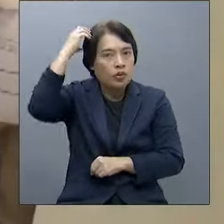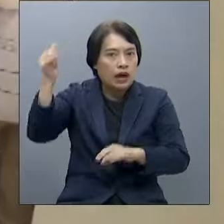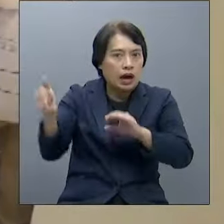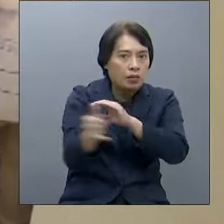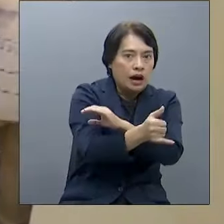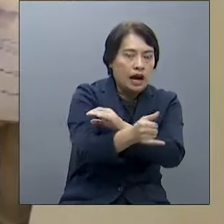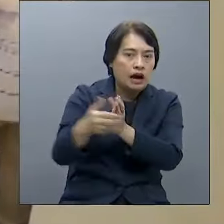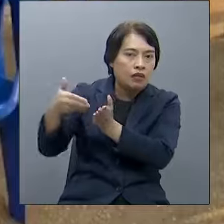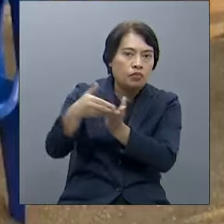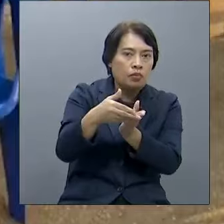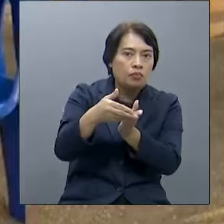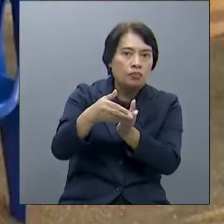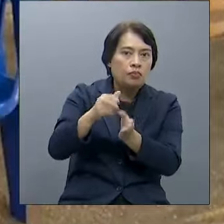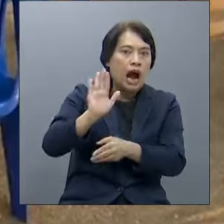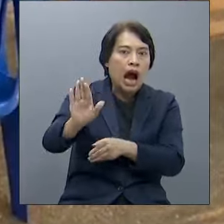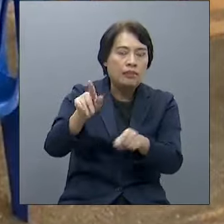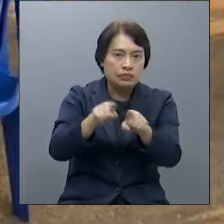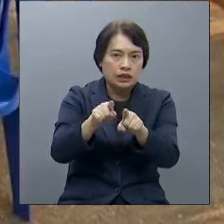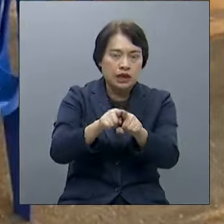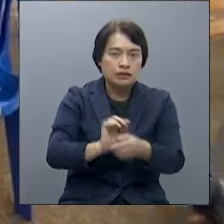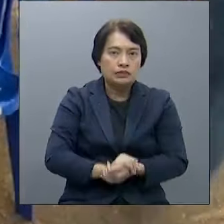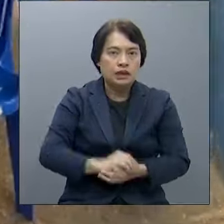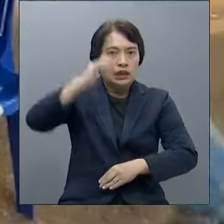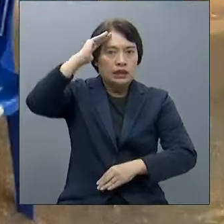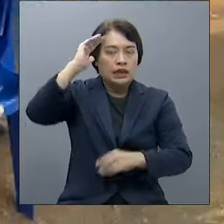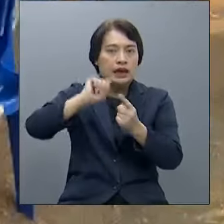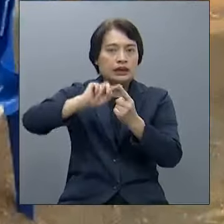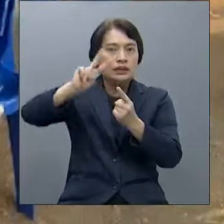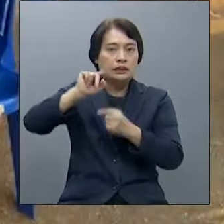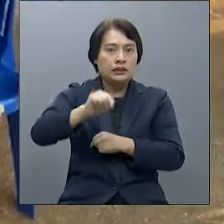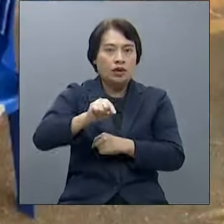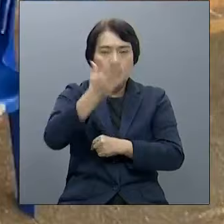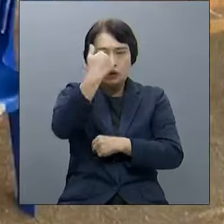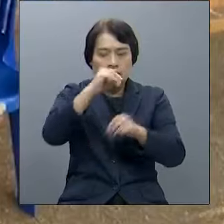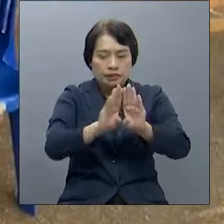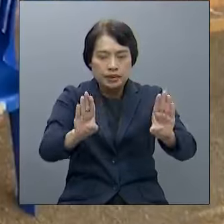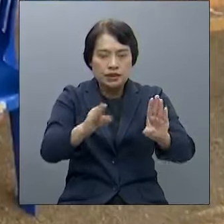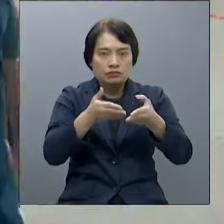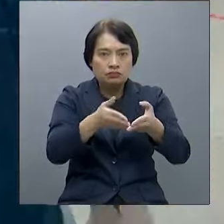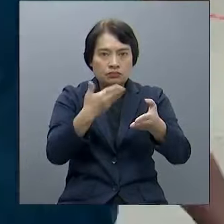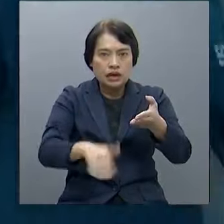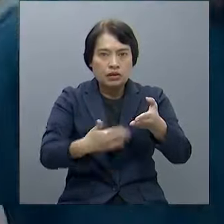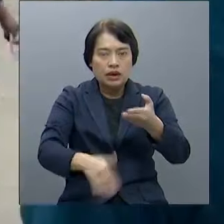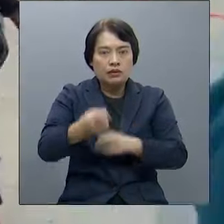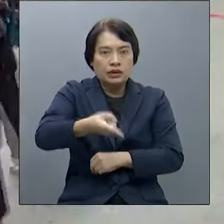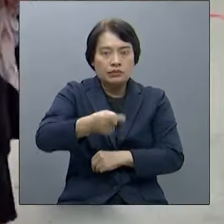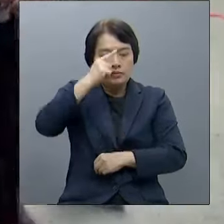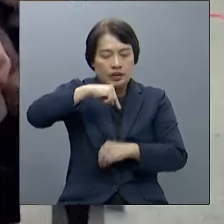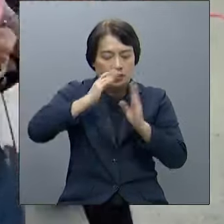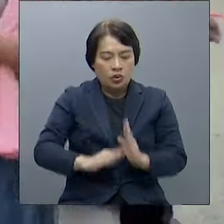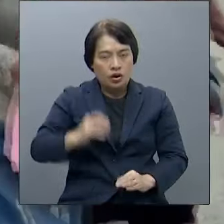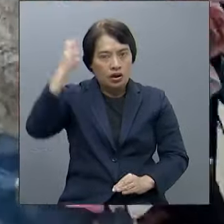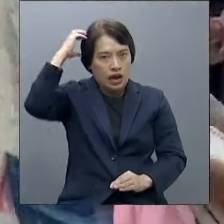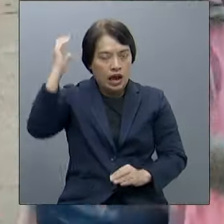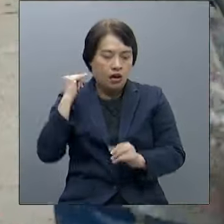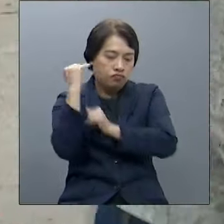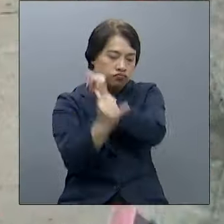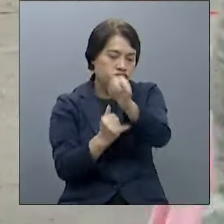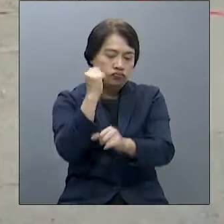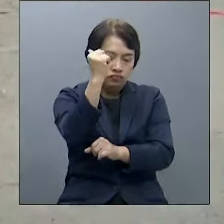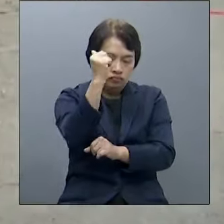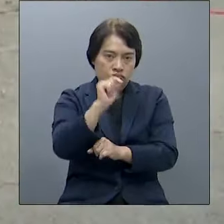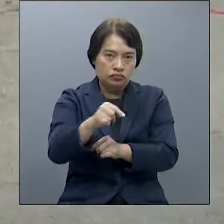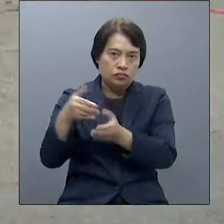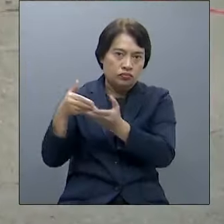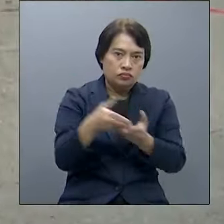ล่าสุดมีรายงานนะคะว่าแม่ทัพภาคที่ 2มีคำสั่งให้เปิดท่าเทียบเรือได้ตามปกติให้ทั้งคนไทยคนลาวใช้บริการท่าเทียบเรือได้